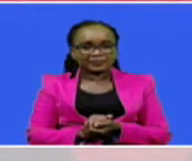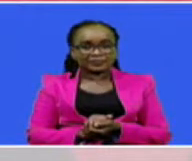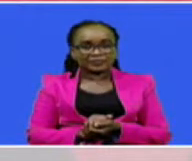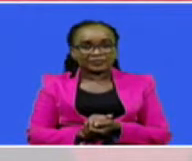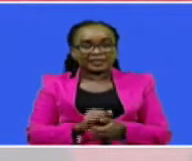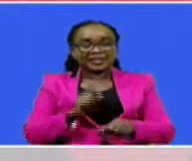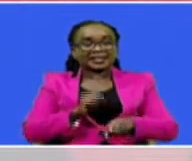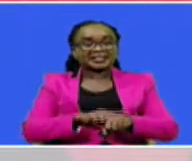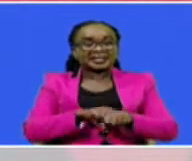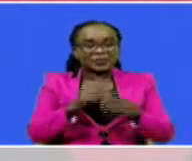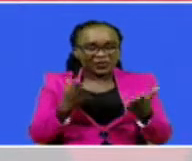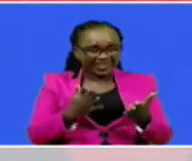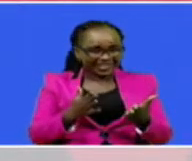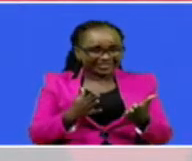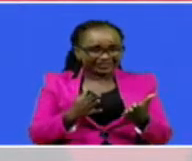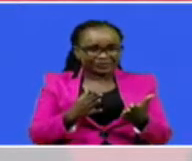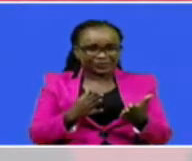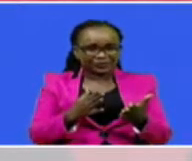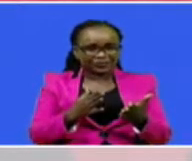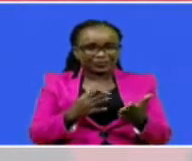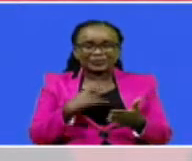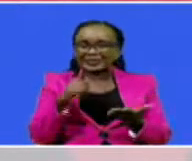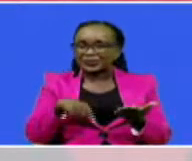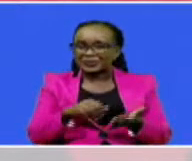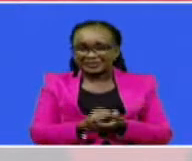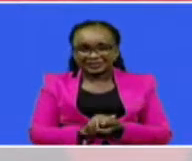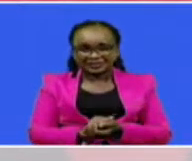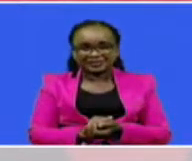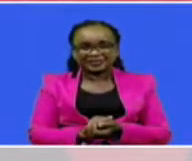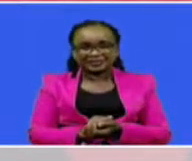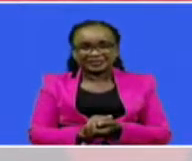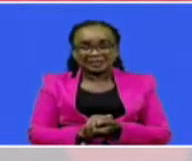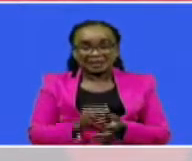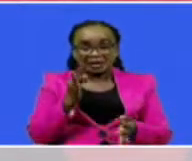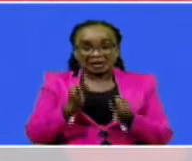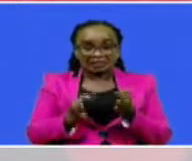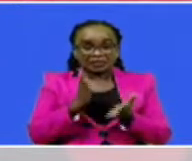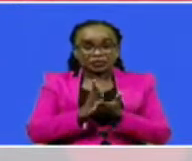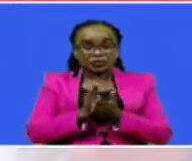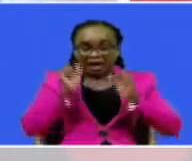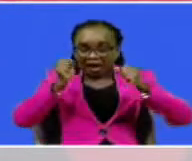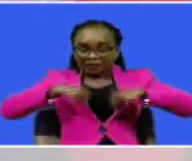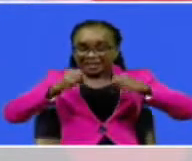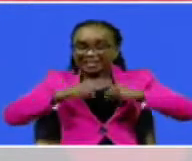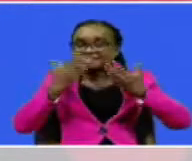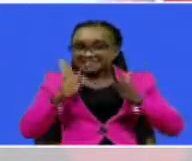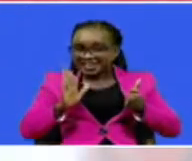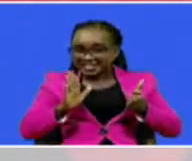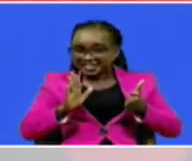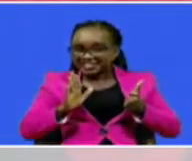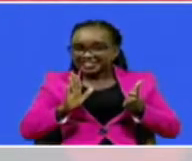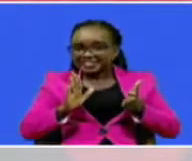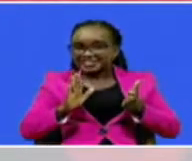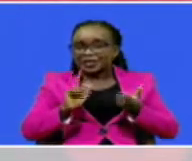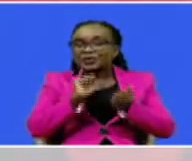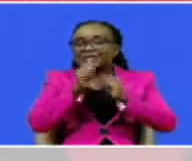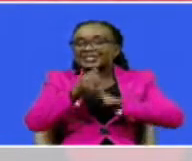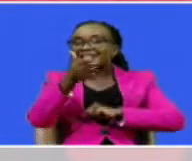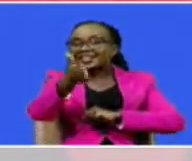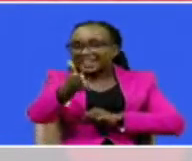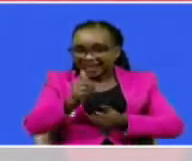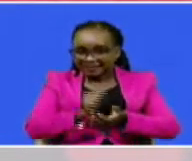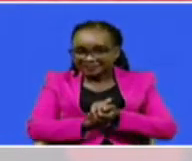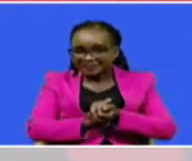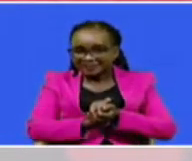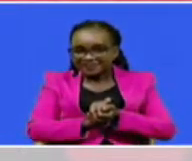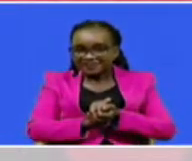Inafika wakati unasema ai hii, hata kama tulikuwa tumekubaliana ati tutabadilishana pale mbele,